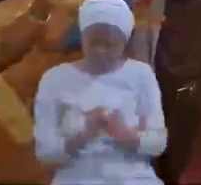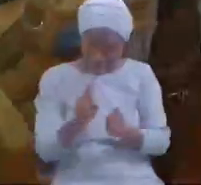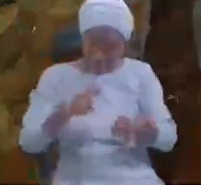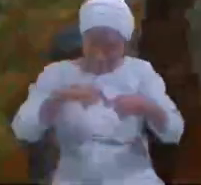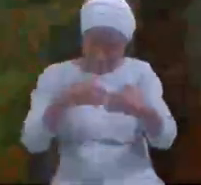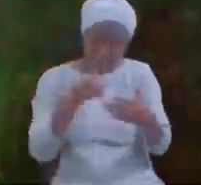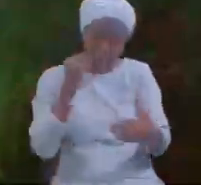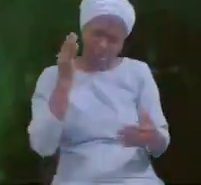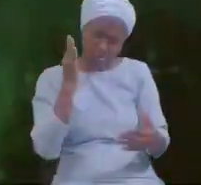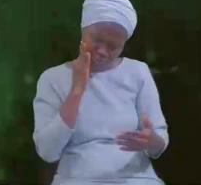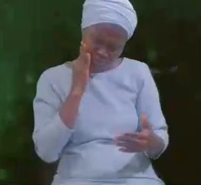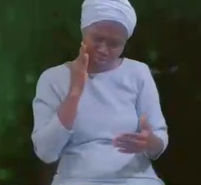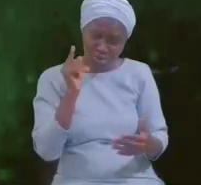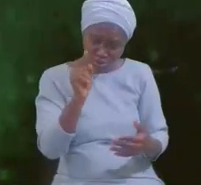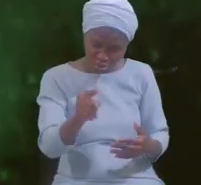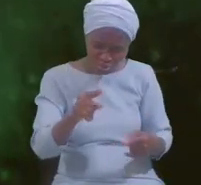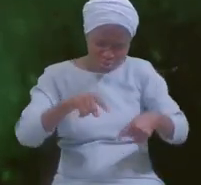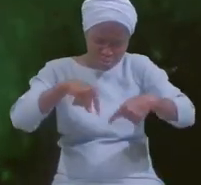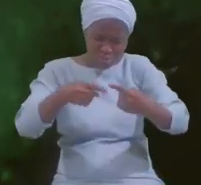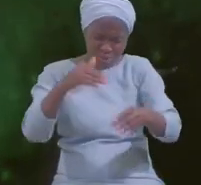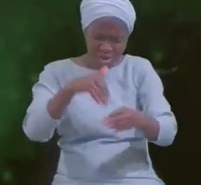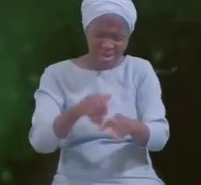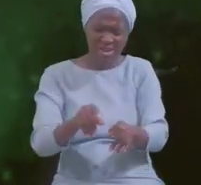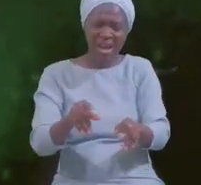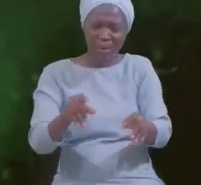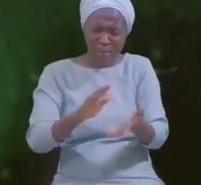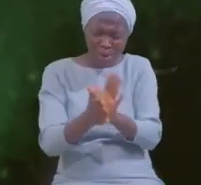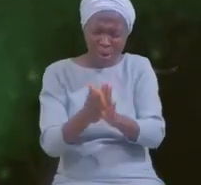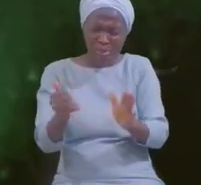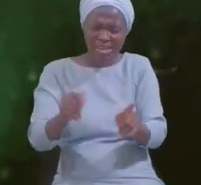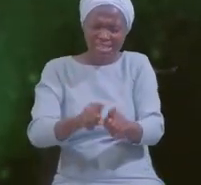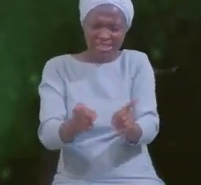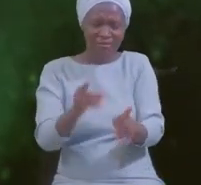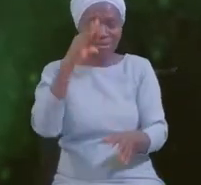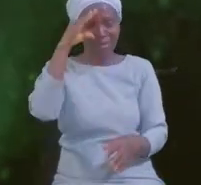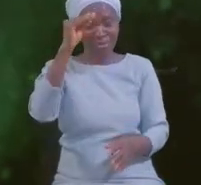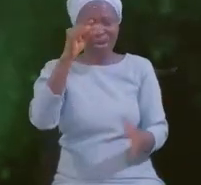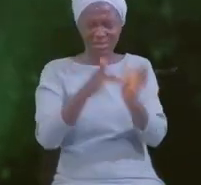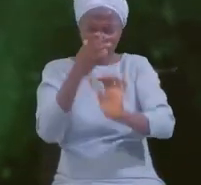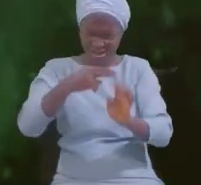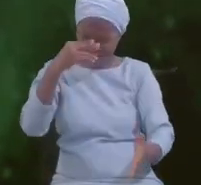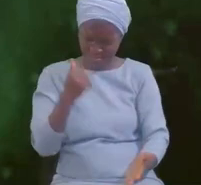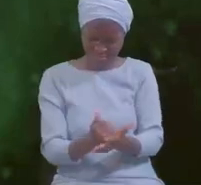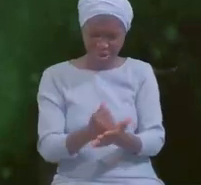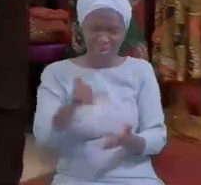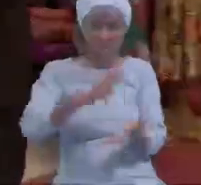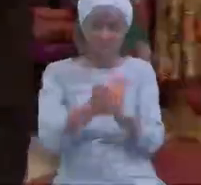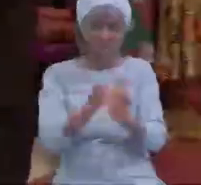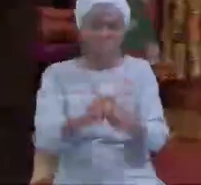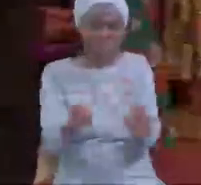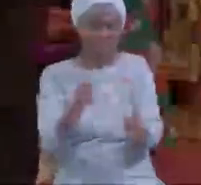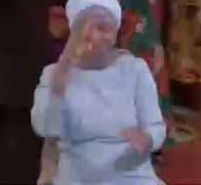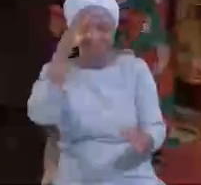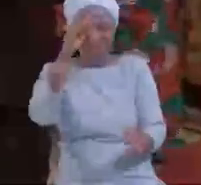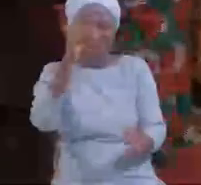vous allez rentrer étant un homme nouveau, étant une nouvelle femme, étant